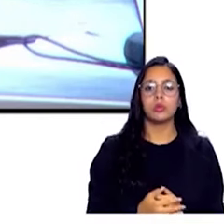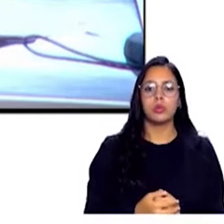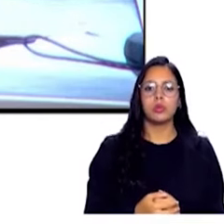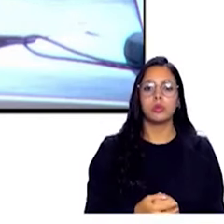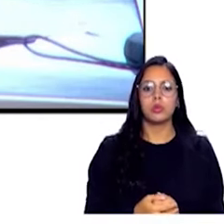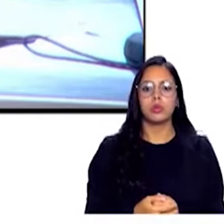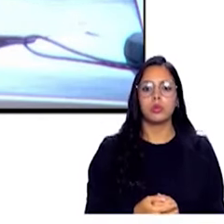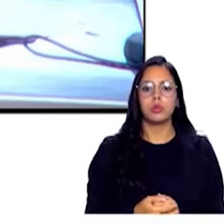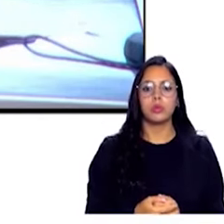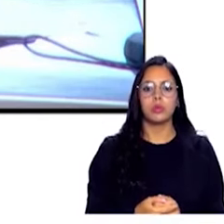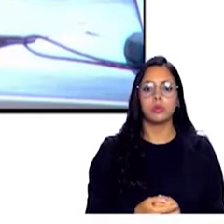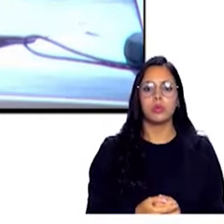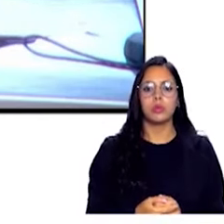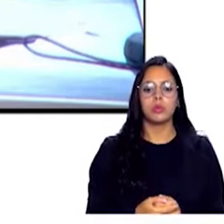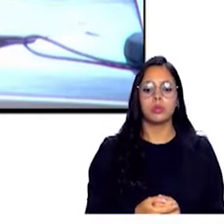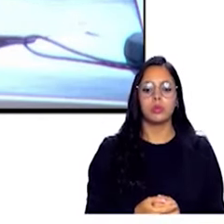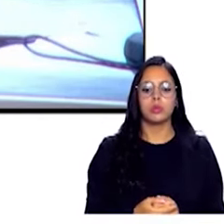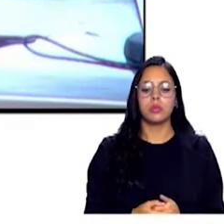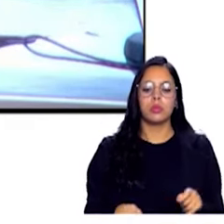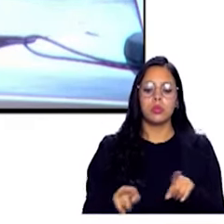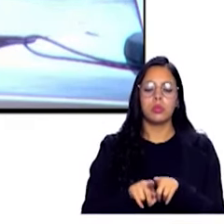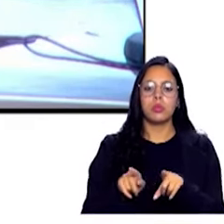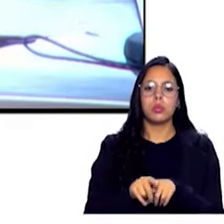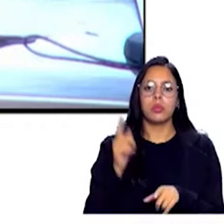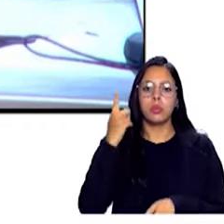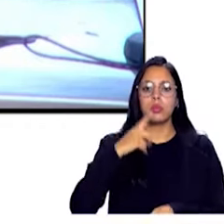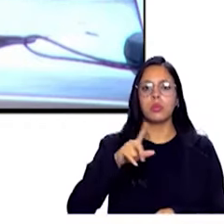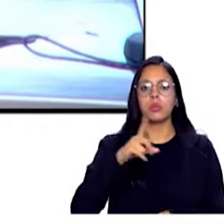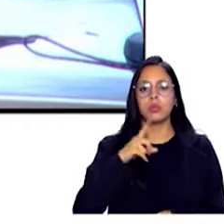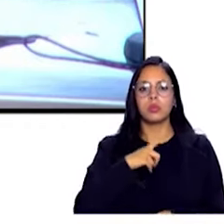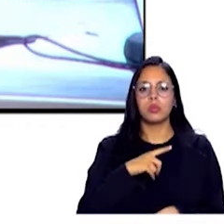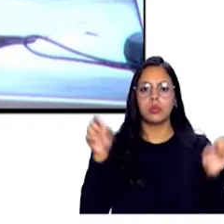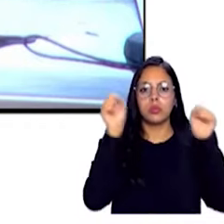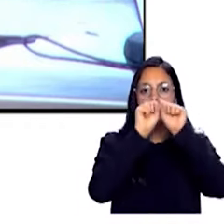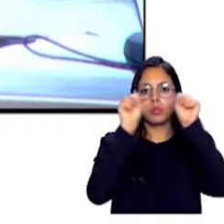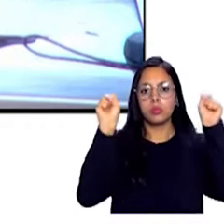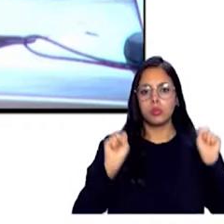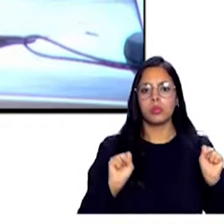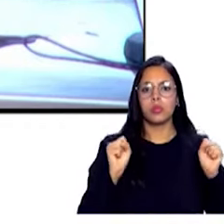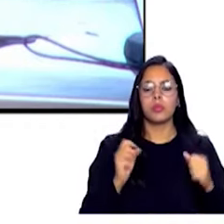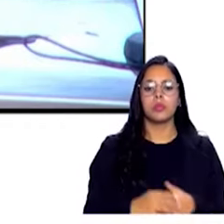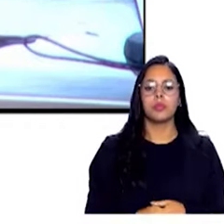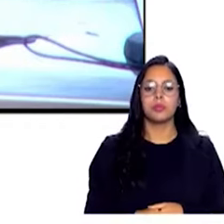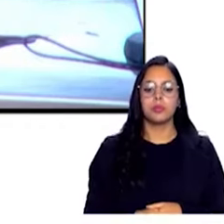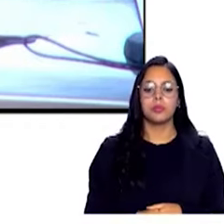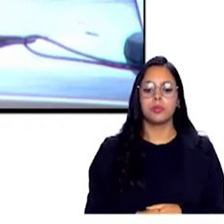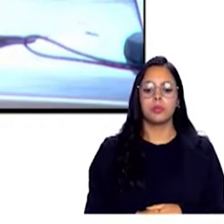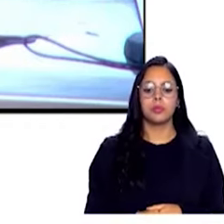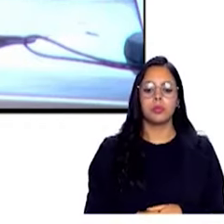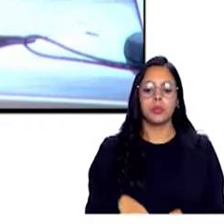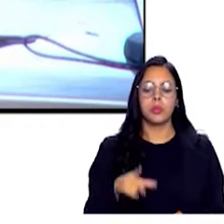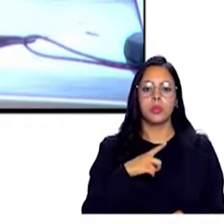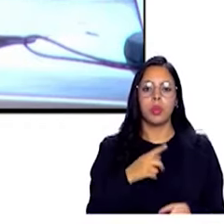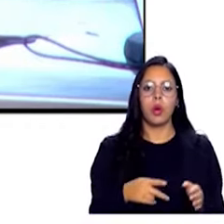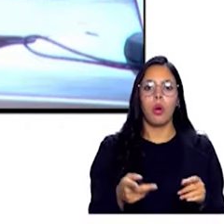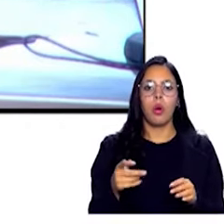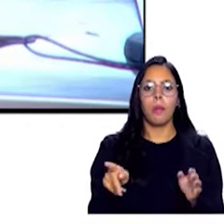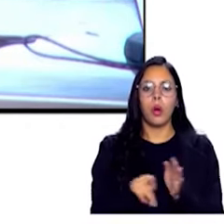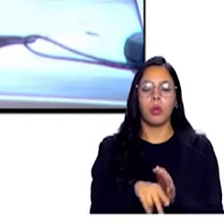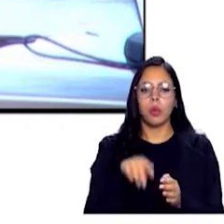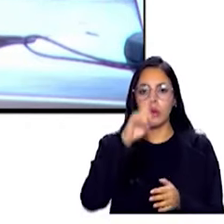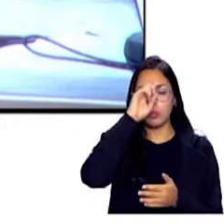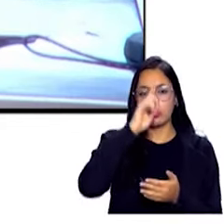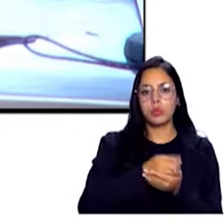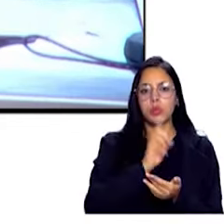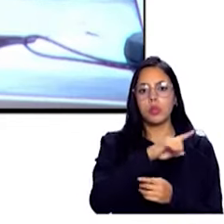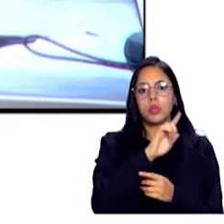DIT qu'en France Il faut faire un filtrage à la cour de cassation par rapport à l'allemagne en allemagne Il Y A 15000